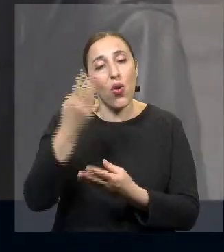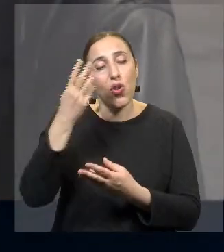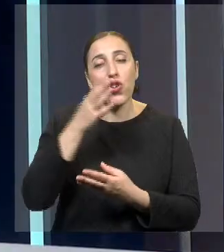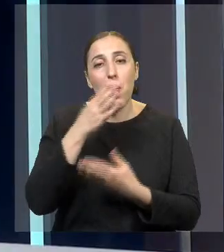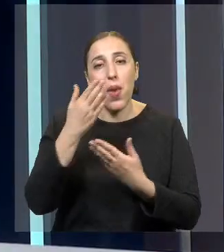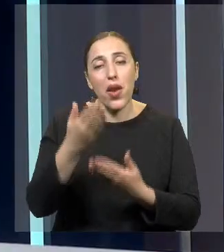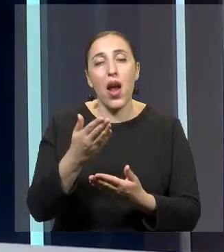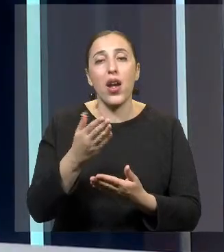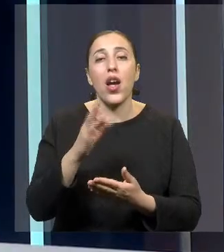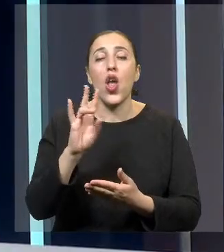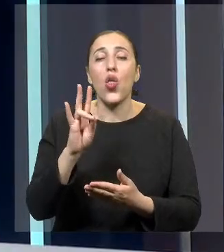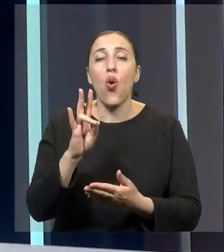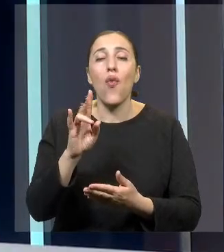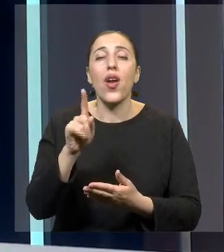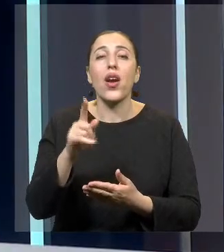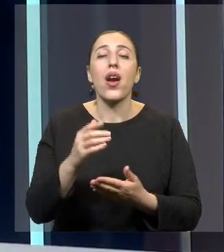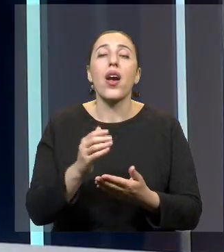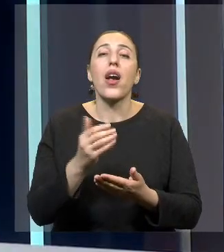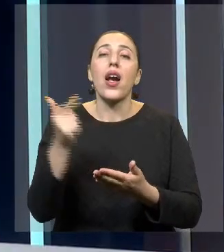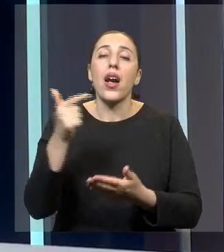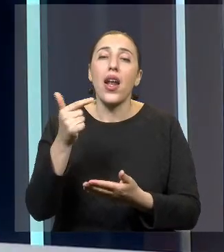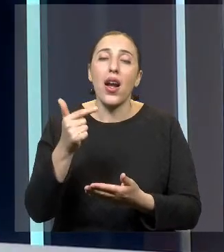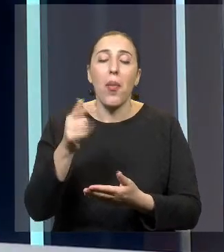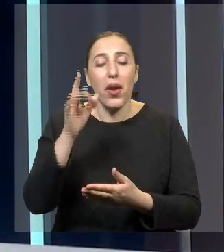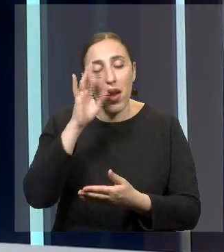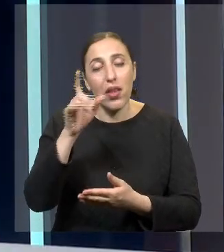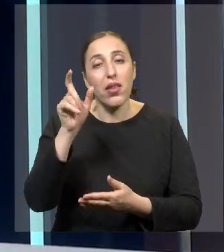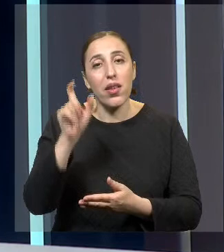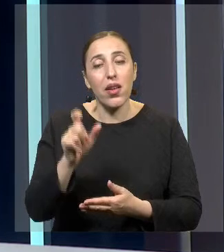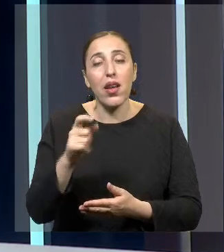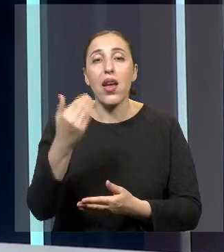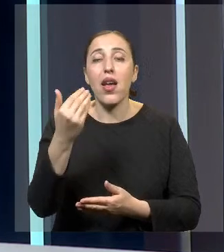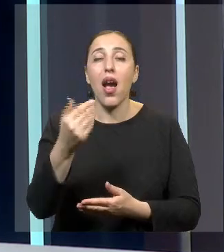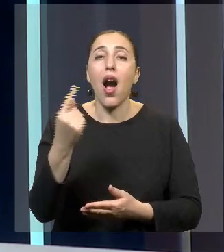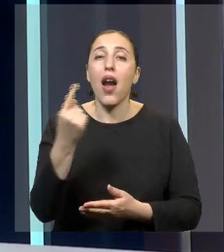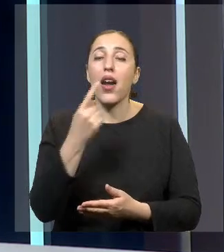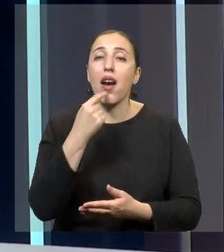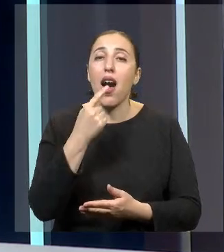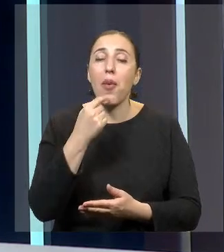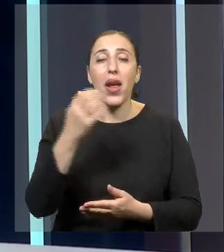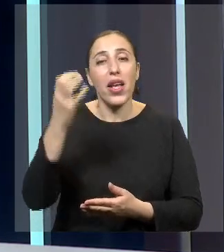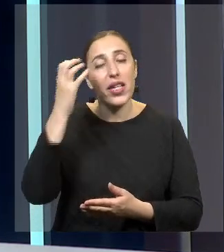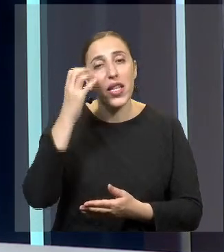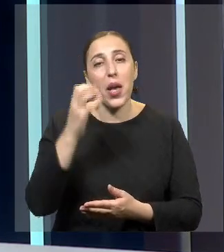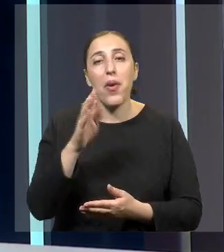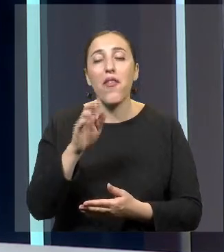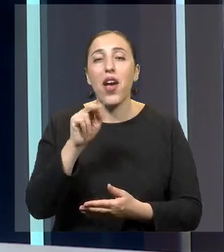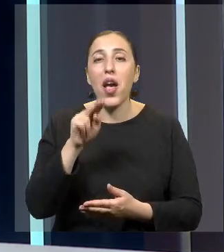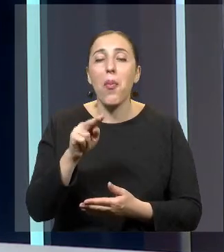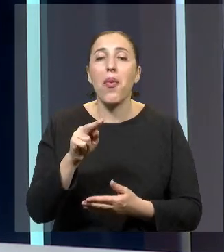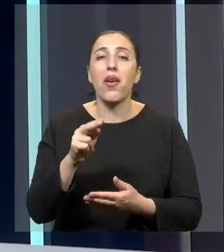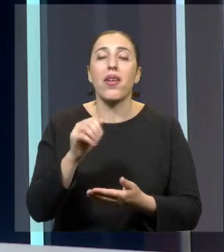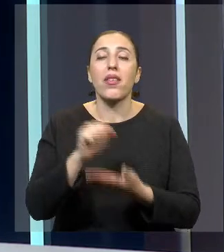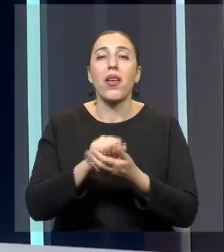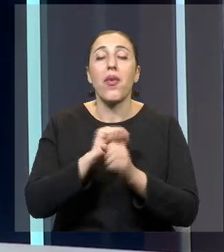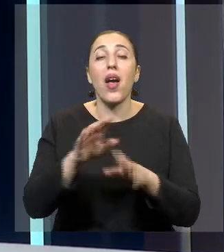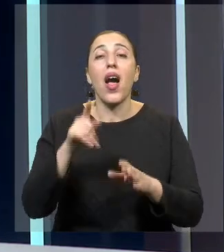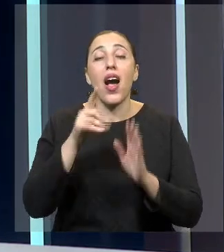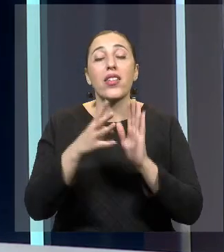գրականությ ինչներից մեկը նրա առաջին կարմիր սևվվեպը լույս է ընձայվել